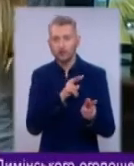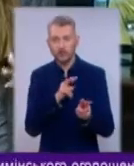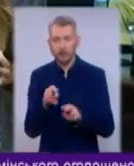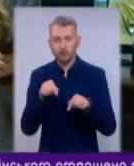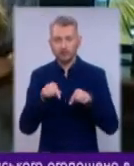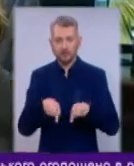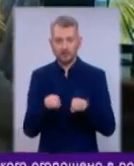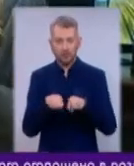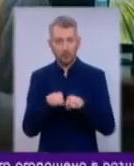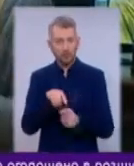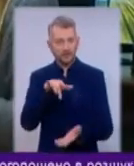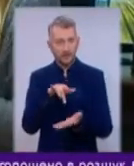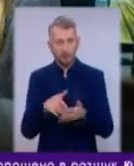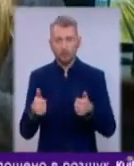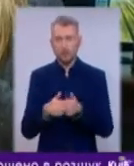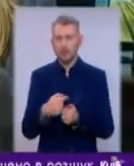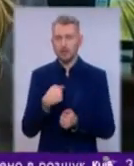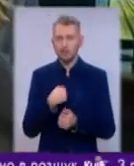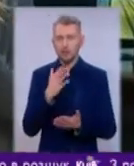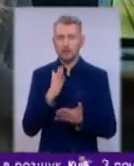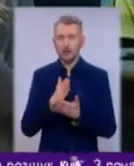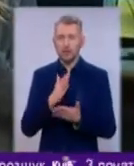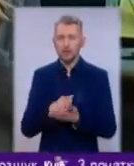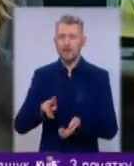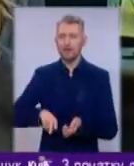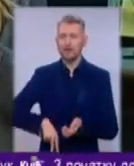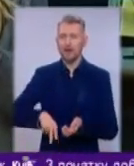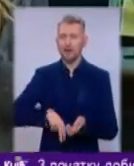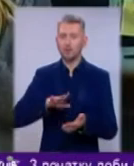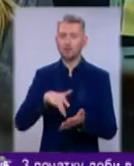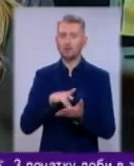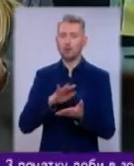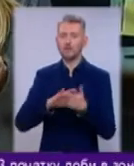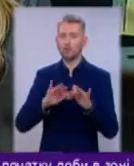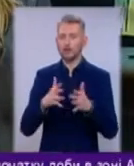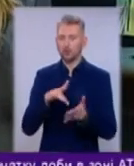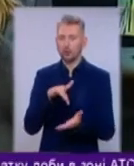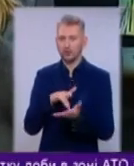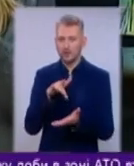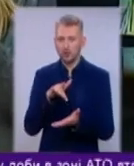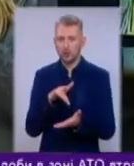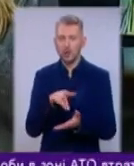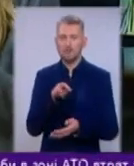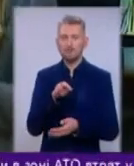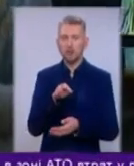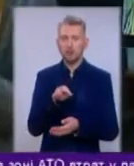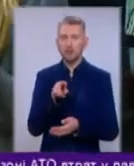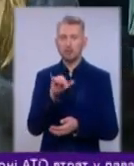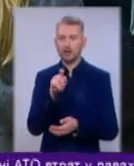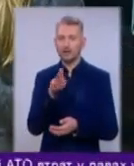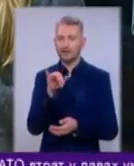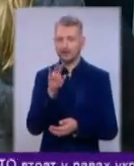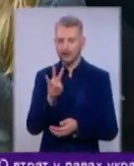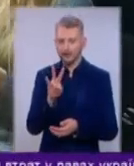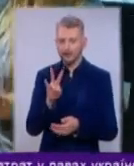спостерігають із такого ось центру. Поруч зі мною зараз знаходиться директор міського ситуаційного центру Микола Пихтін. Добрий